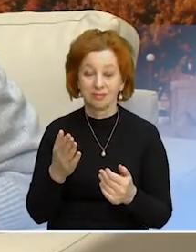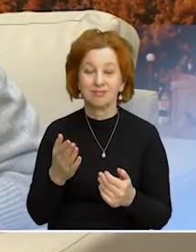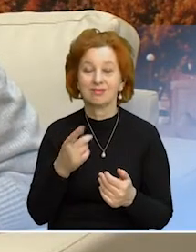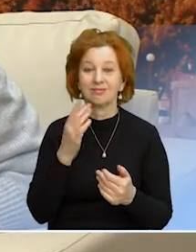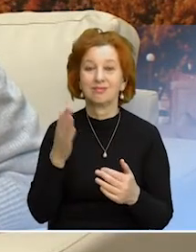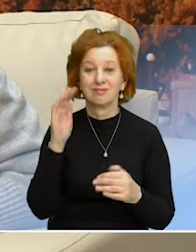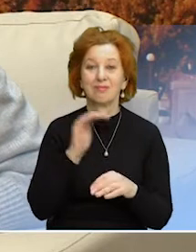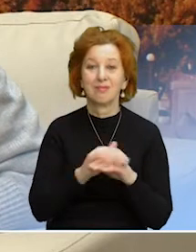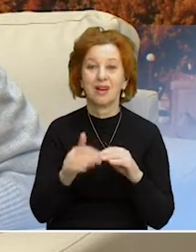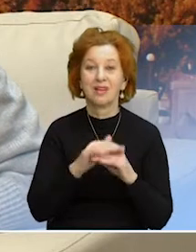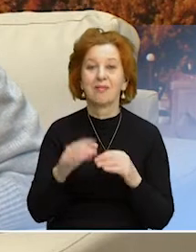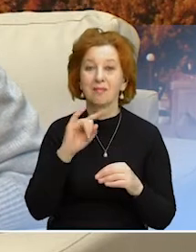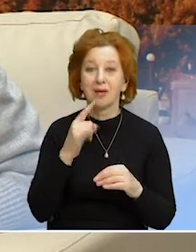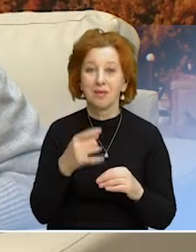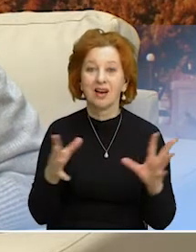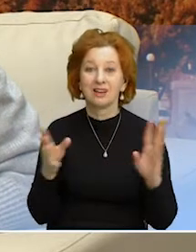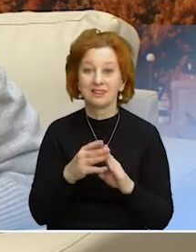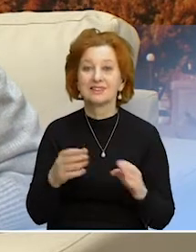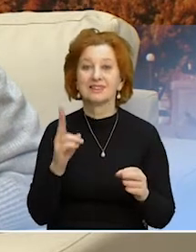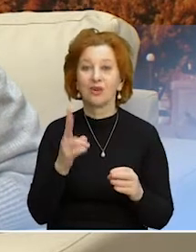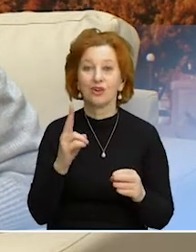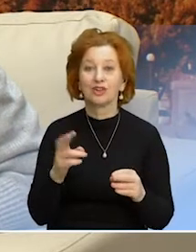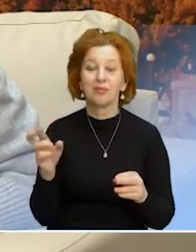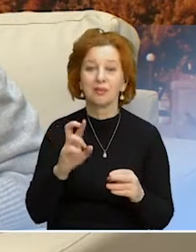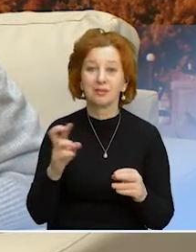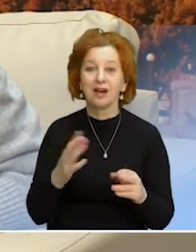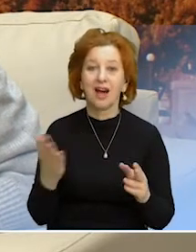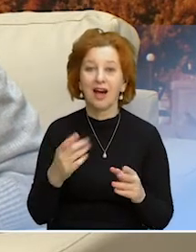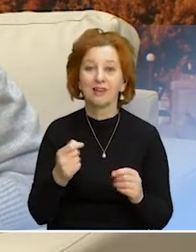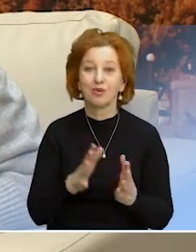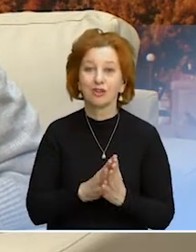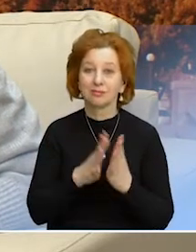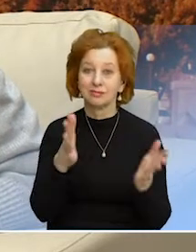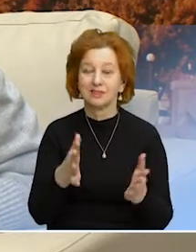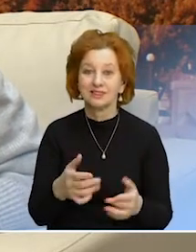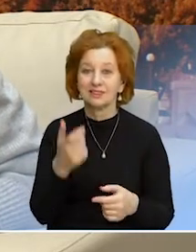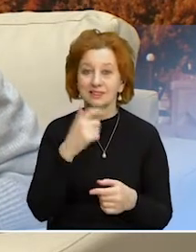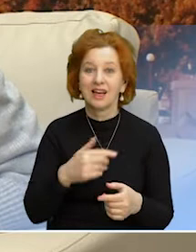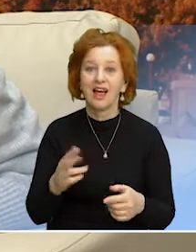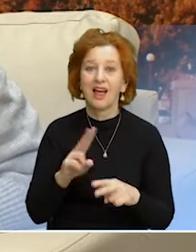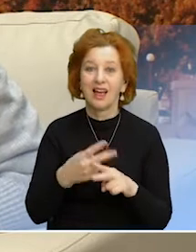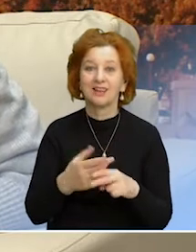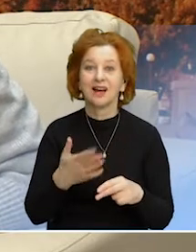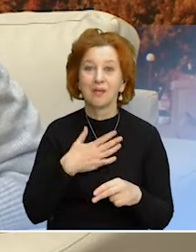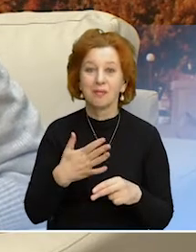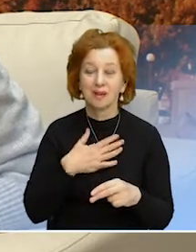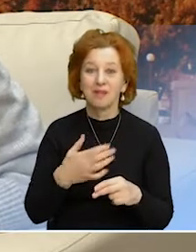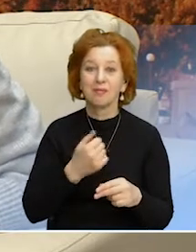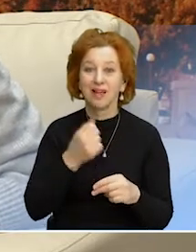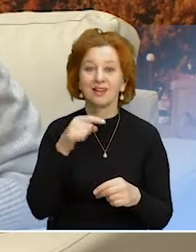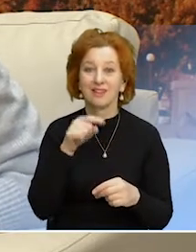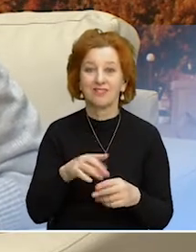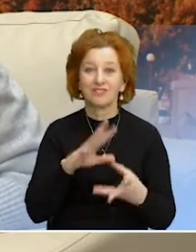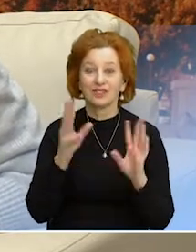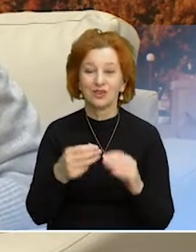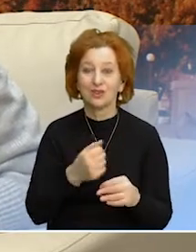я наколдовал. Баба Яга с Кощеем Бессмертным, если там какая-то пакость, то это они на себя перетягивают, говорят, это мы, это вот